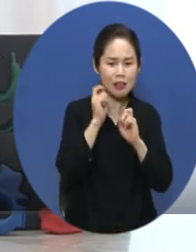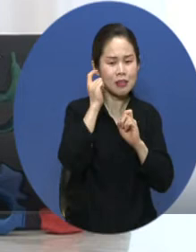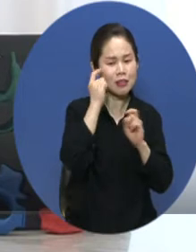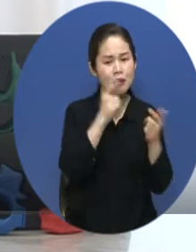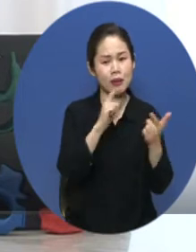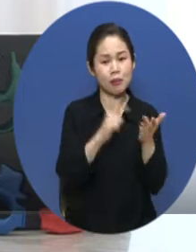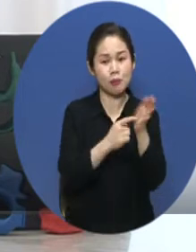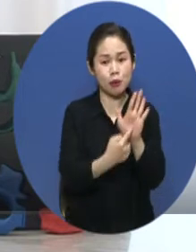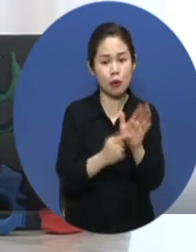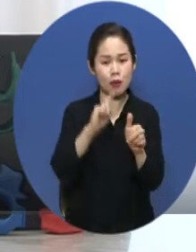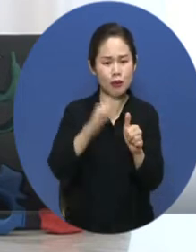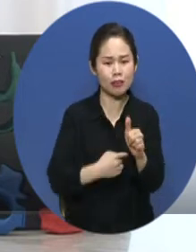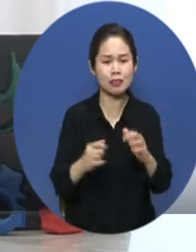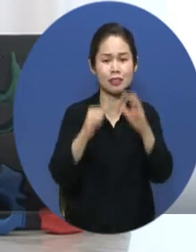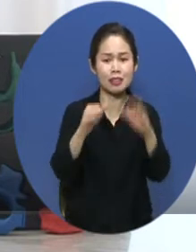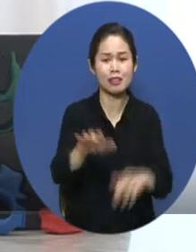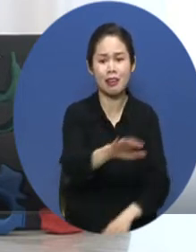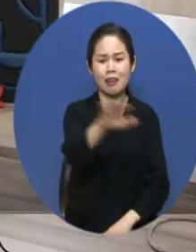부분에서 그리플레이로 정했습니다.